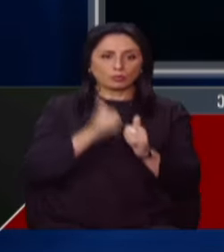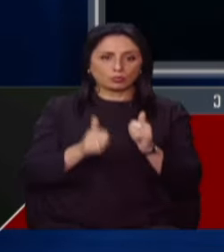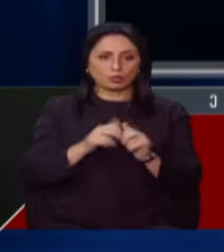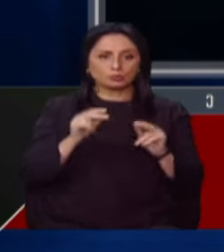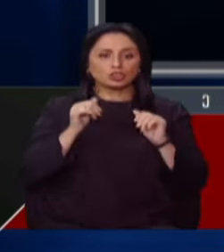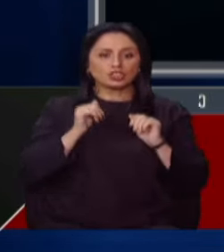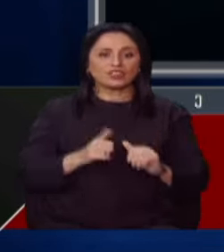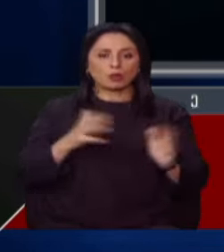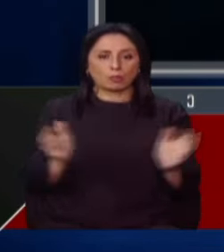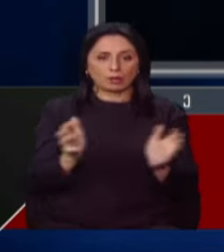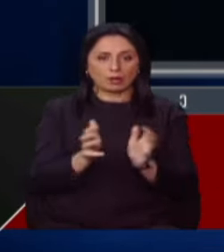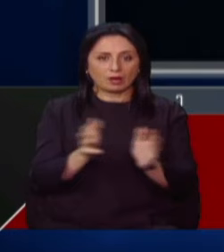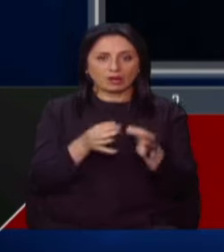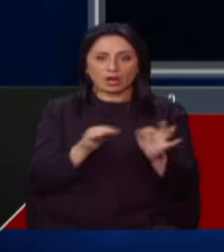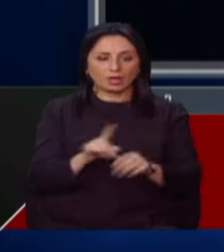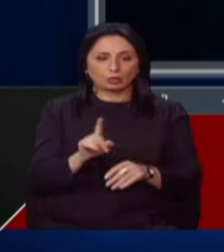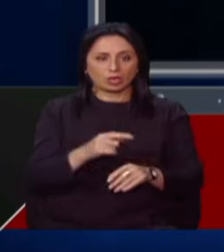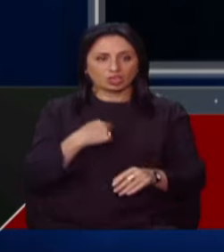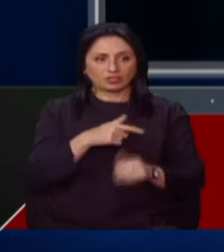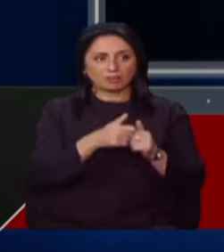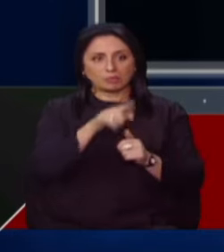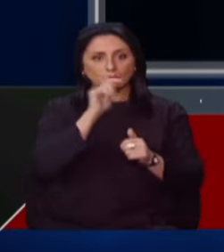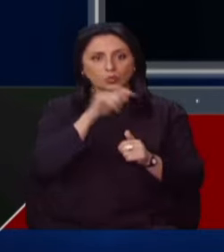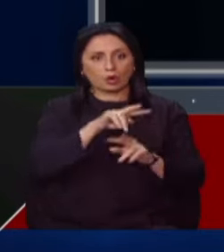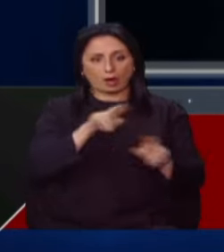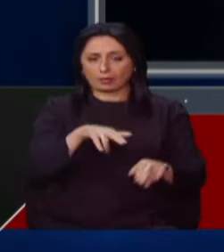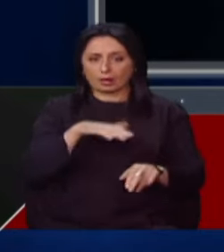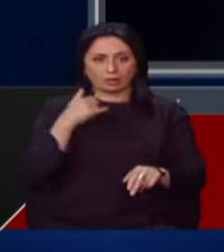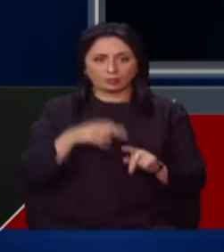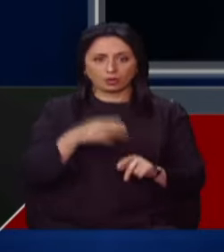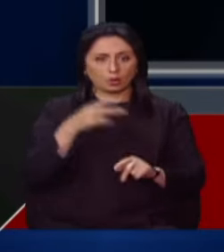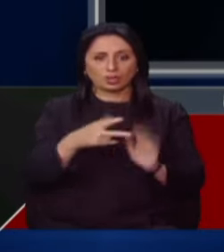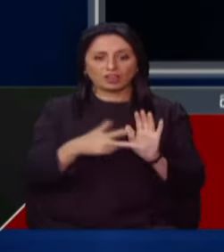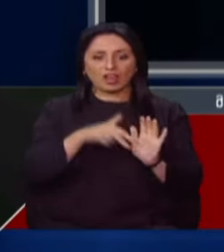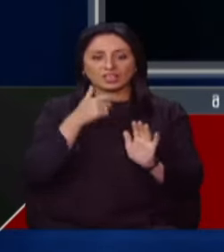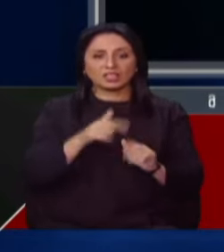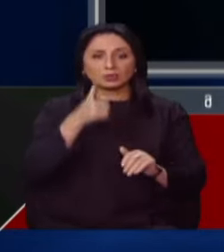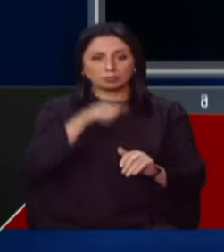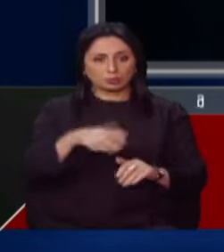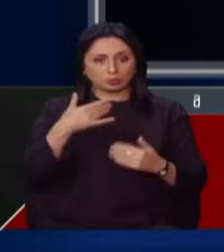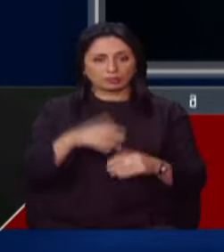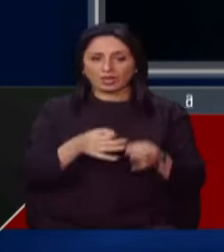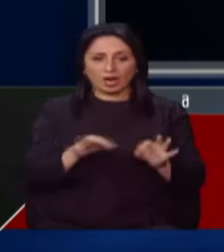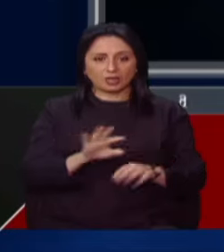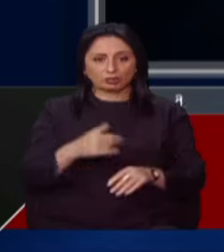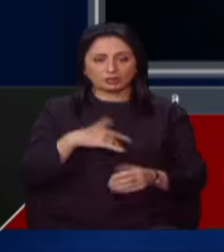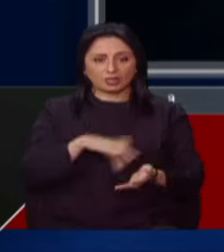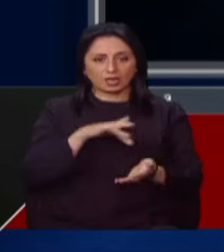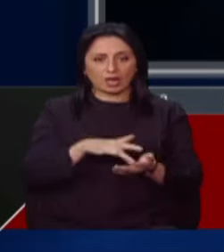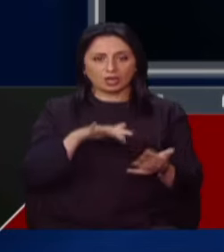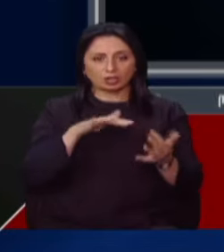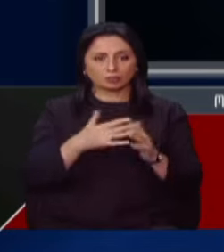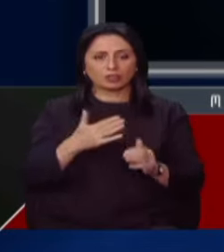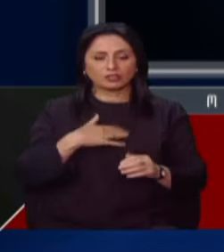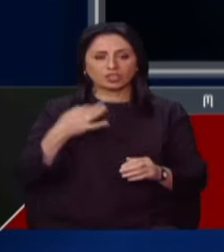უწყვეტი მშვიდობა შევიდა ინარჩუნოთ და არ დაუშვათ ის, რაც ჩვენს მეზობელ უკრაინაში ხდება, ის, რაც 2008 წელს გამოვიარეთ. არ დაუშვათ, რომ ჩვენი ქალაქების,